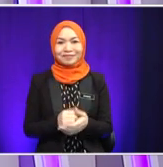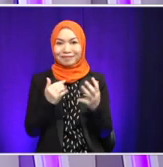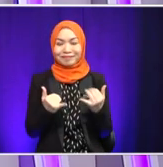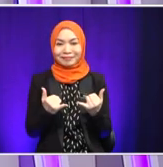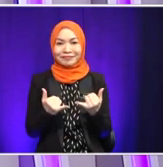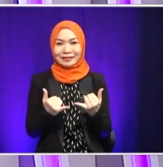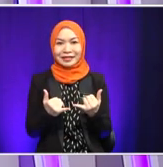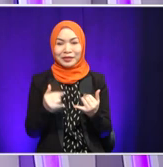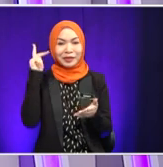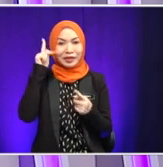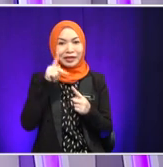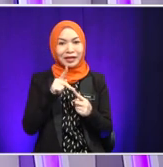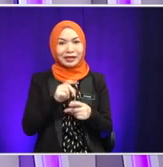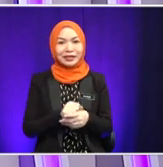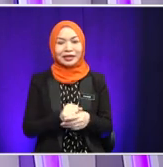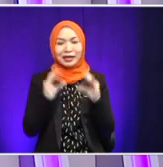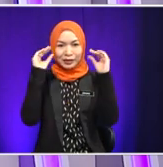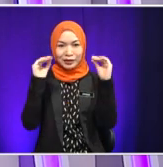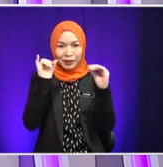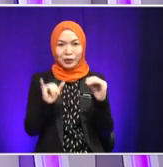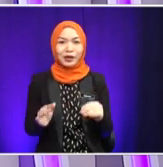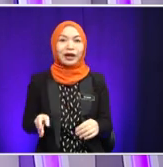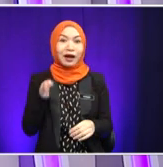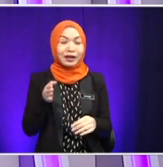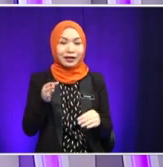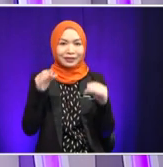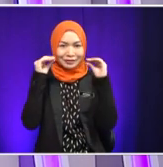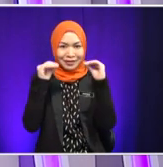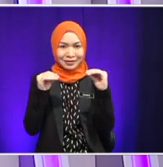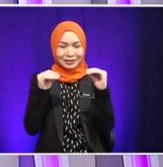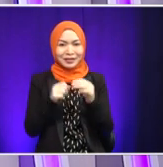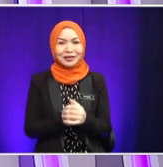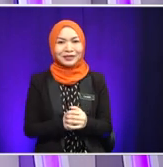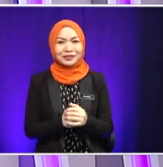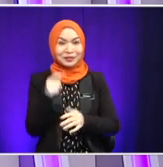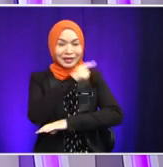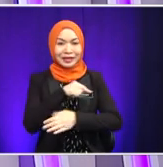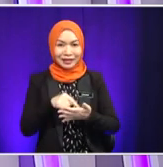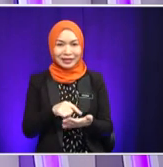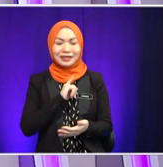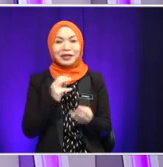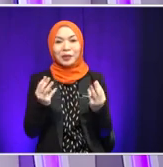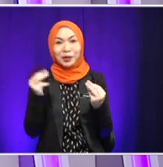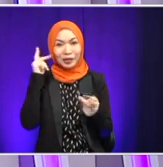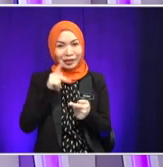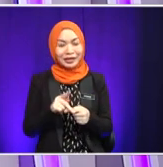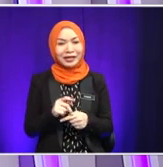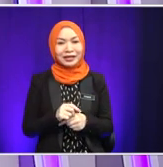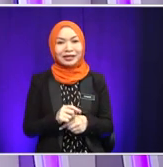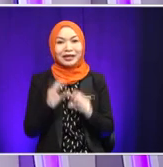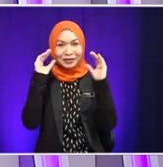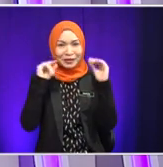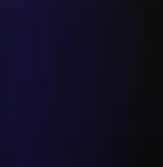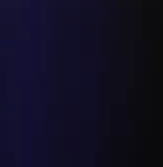motif pelajaran mereka model kita untuk slot kali ini saya tidak memperkenalkan jurubah secara kita ceguzaimiassalamualaikum apa